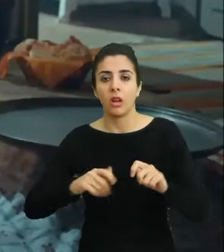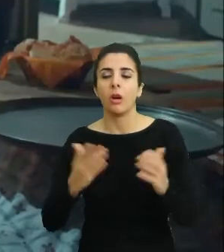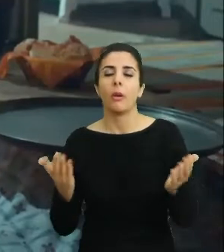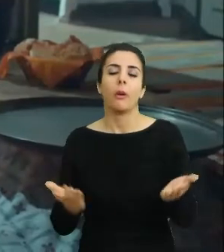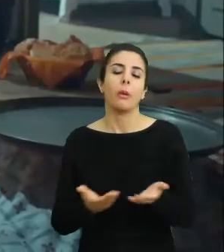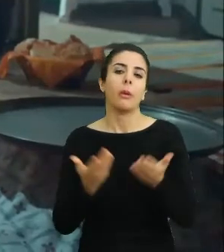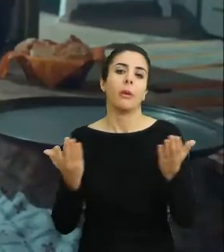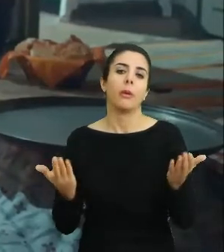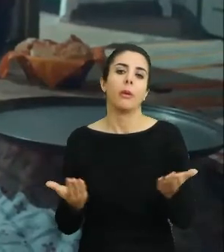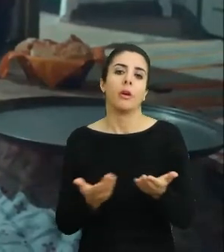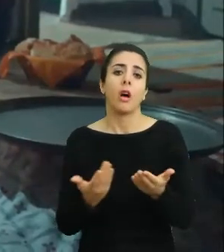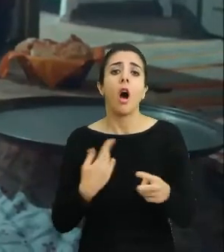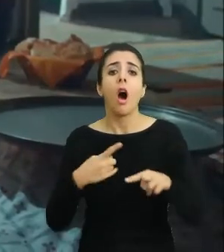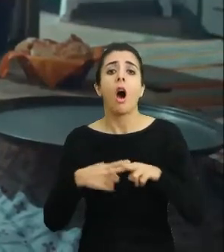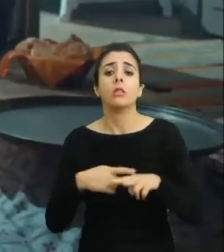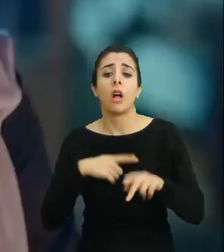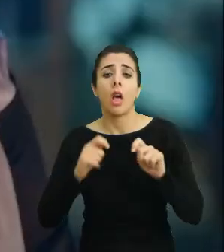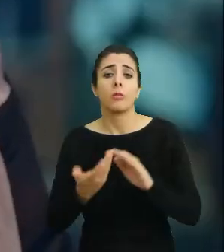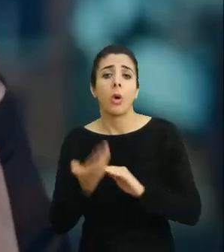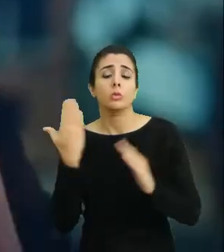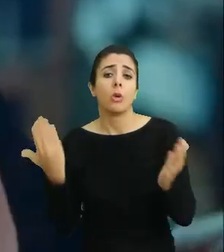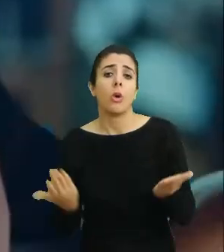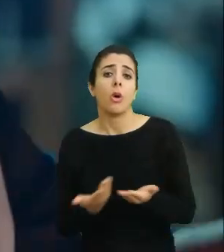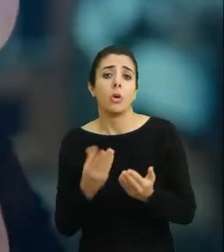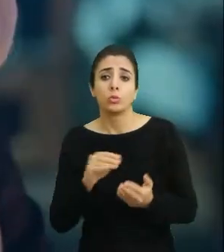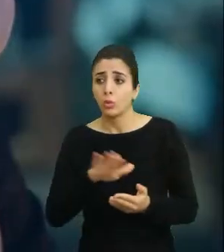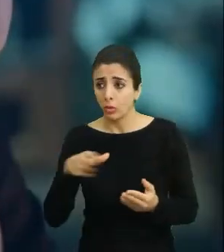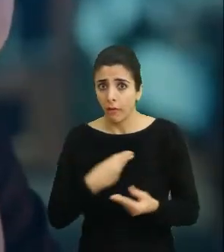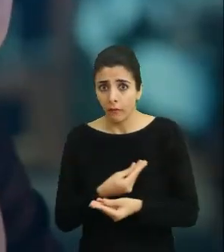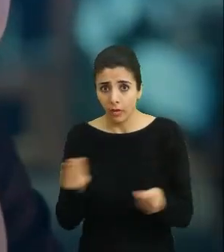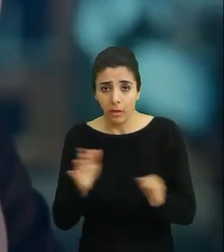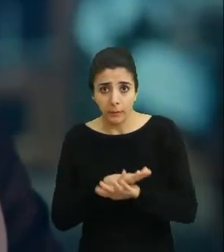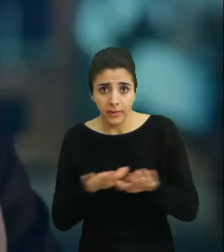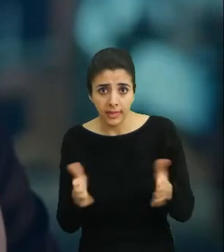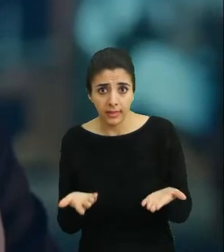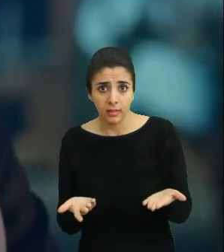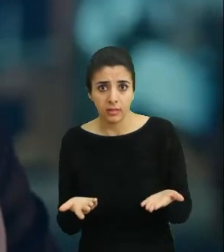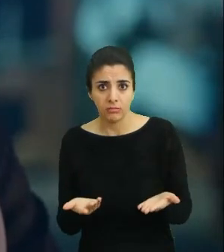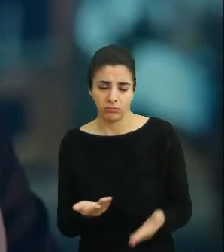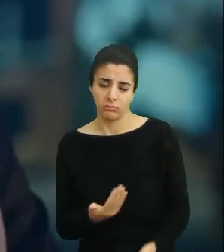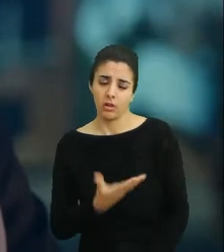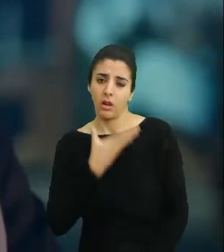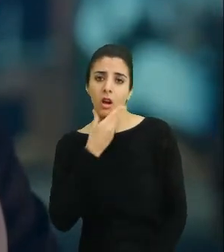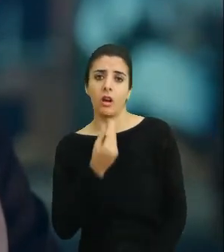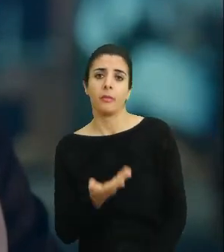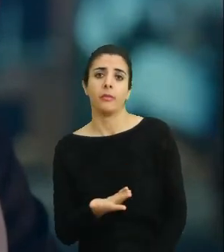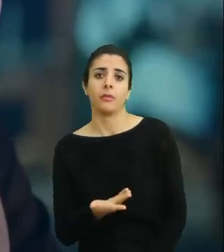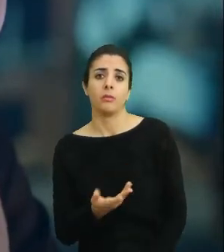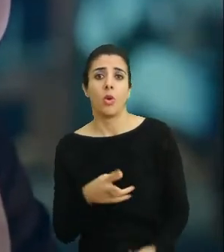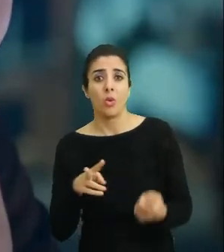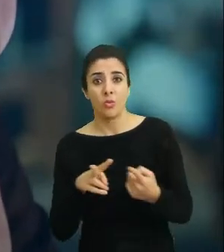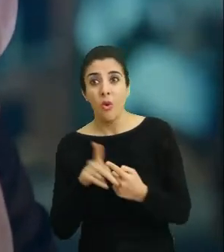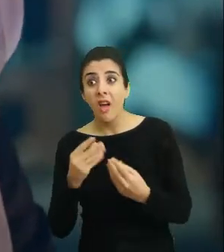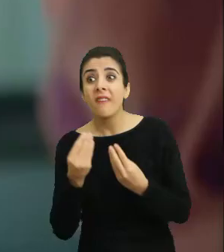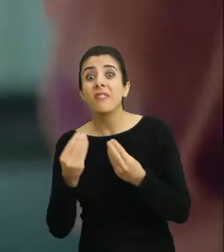Oho! Ben aşureyi yapalı asırlar oldu. Çocuklara da verdim. Aşk olsun. Nuri